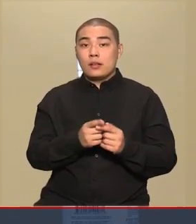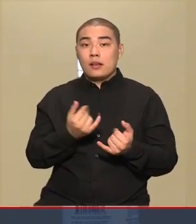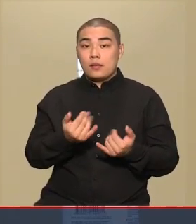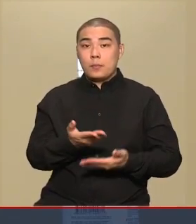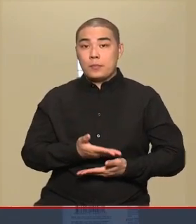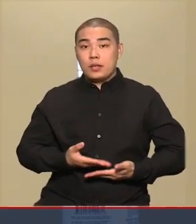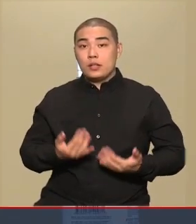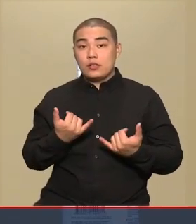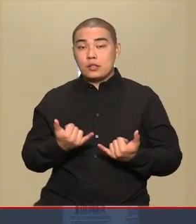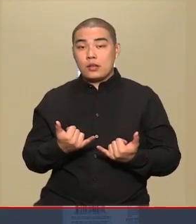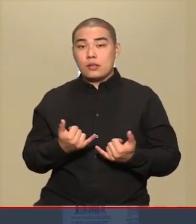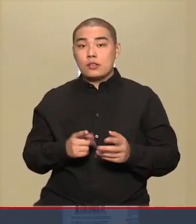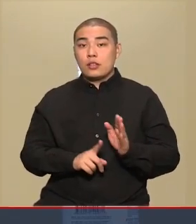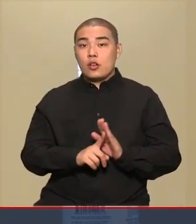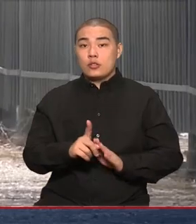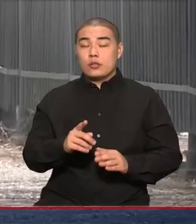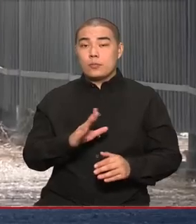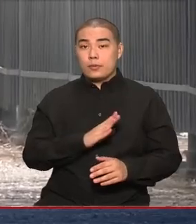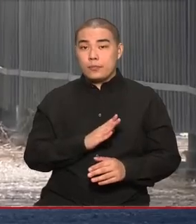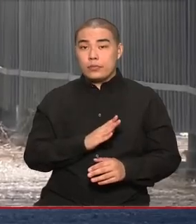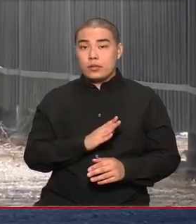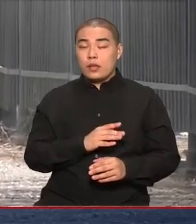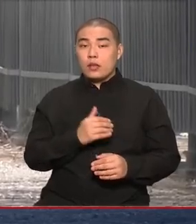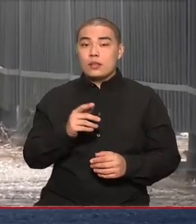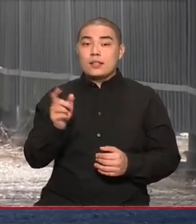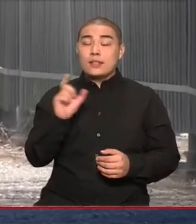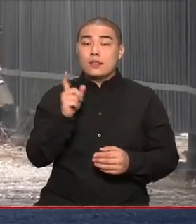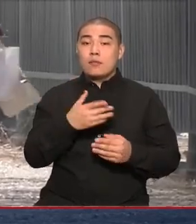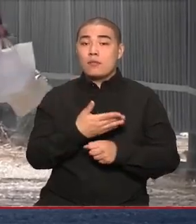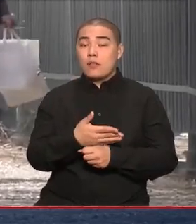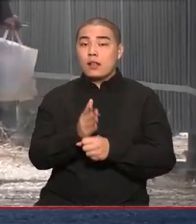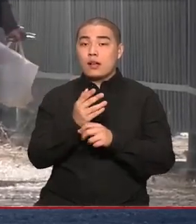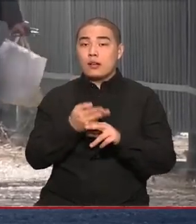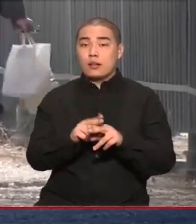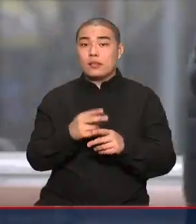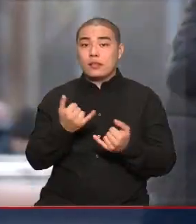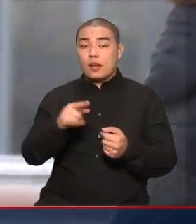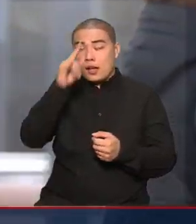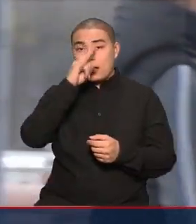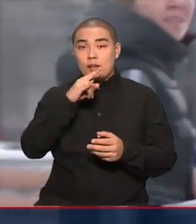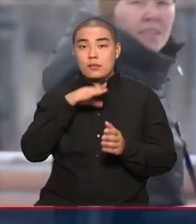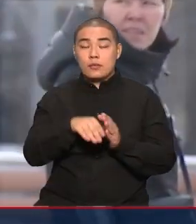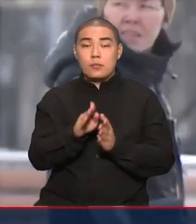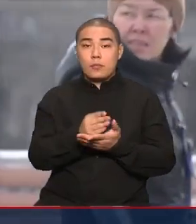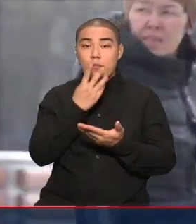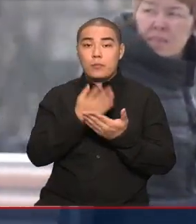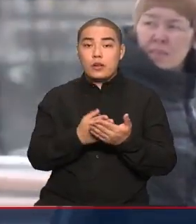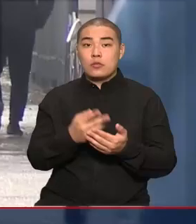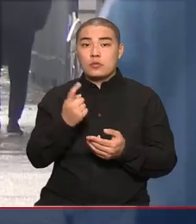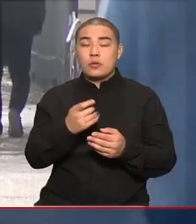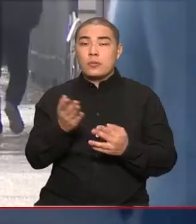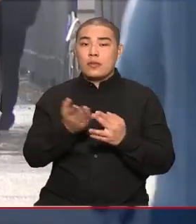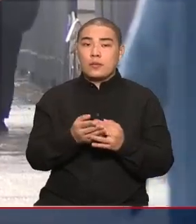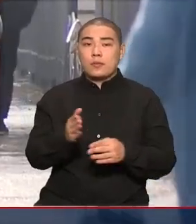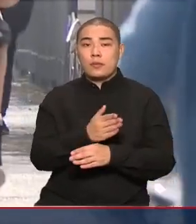біз жаңа бастама жасап отырмыз. Көк тудың астында көп ру тұрғанымен түбі қазақ. Сондықтан жүзге бөлінудің жөні жоқ.